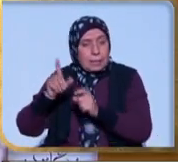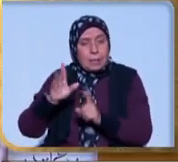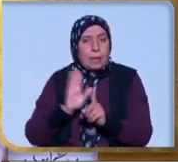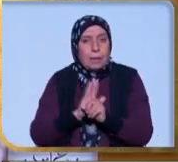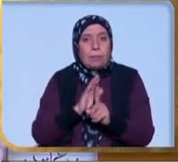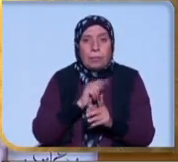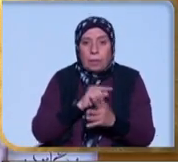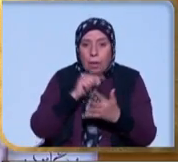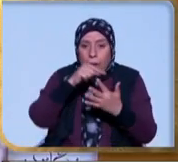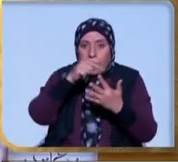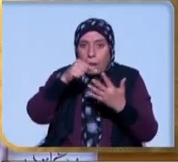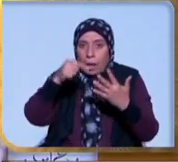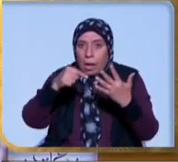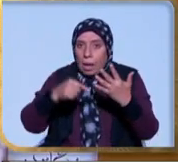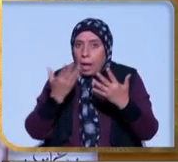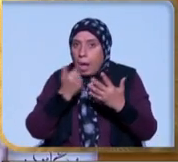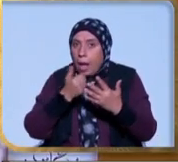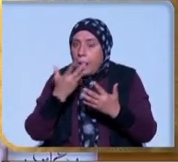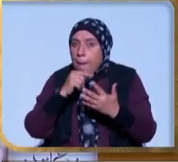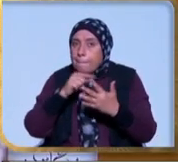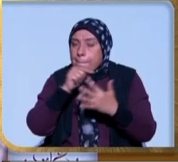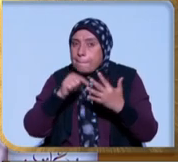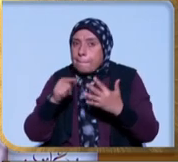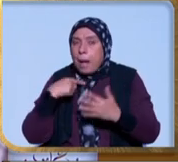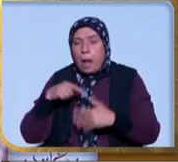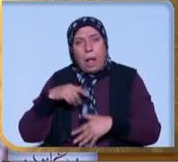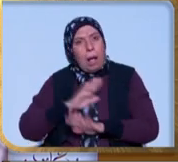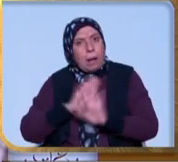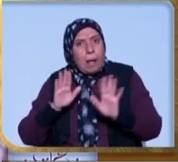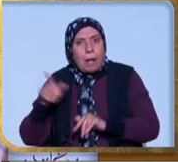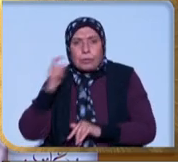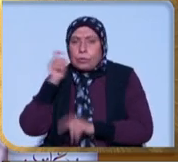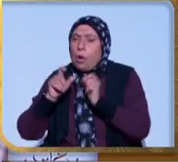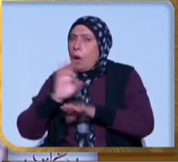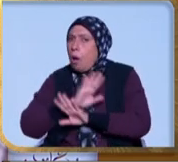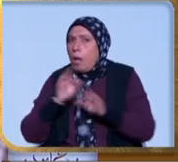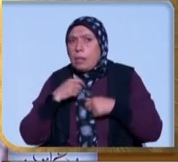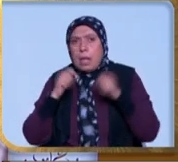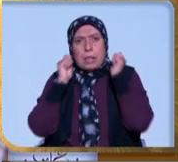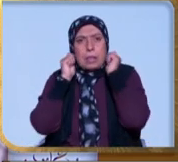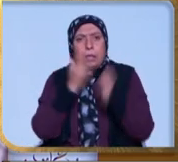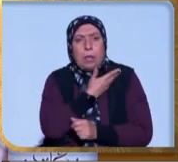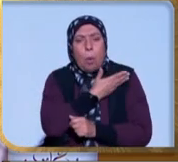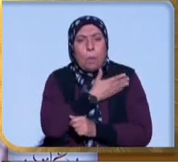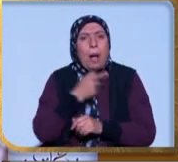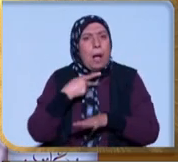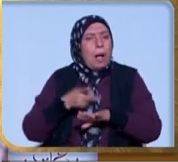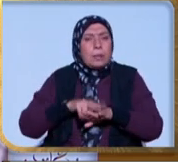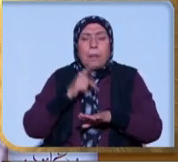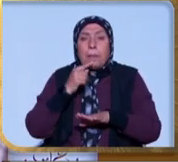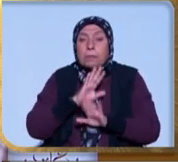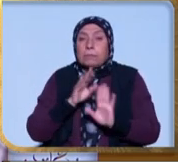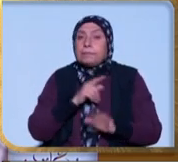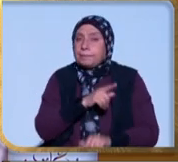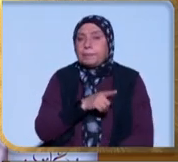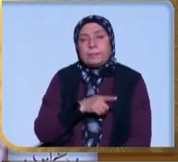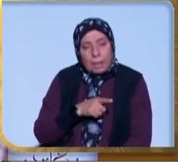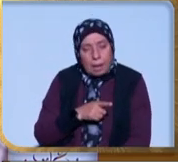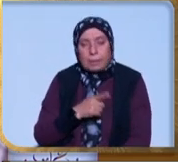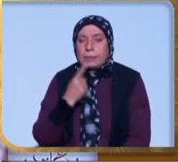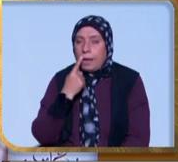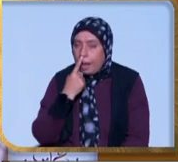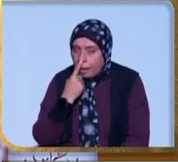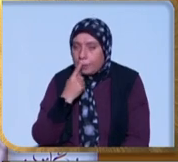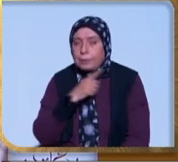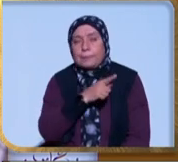يوعدوا وقالوا له حنتوب ونرجع عن اللي احنا عملناه، فاخد منهم العهود والمواثيق.